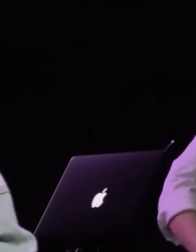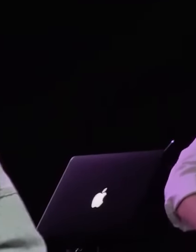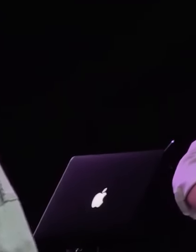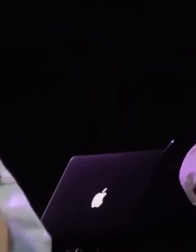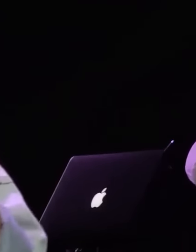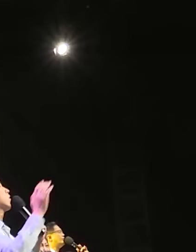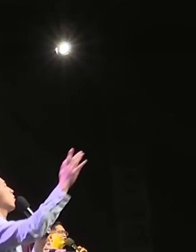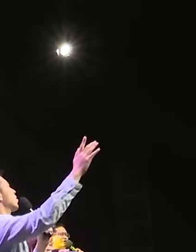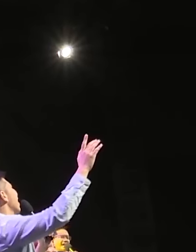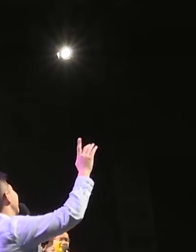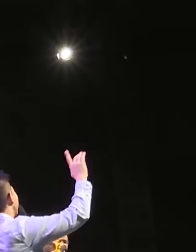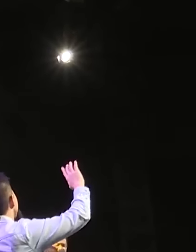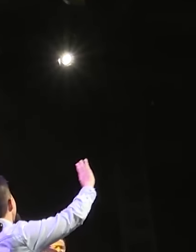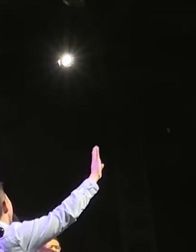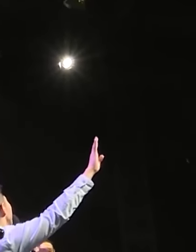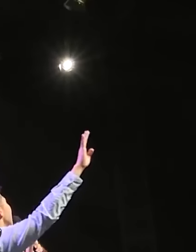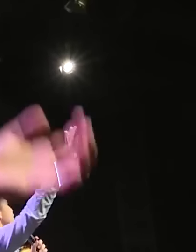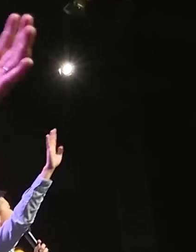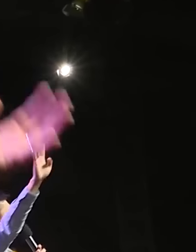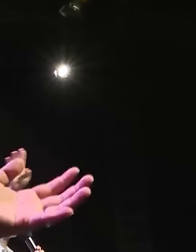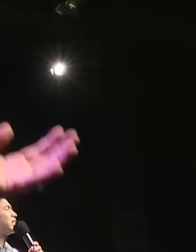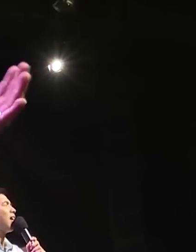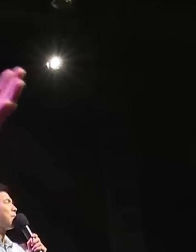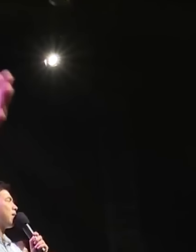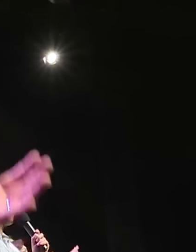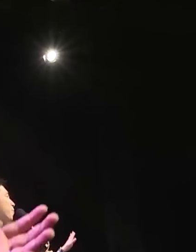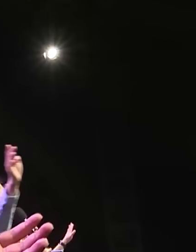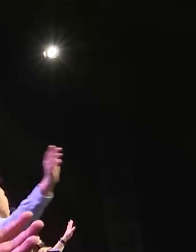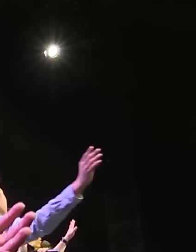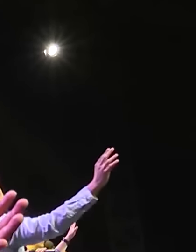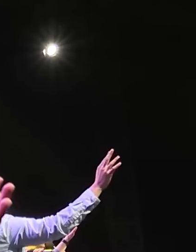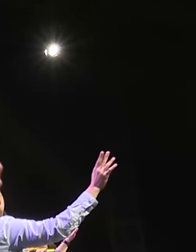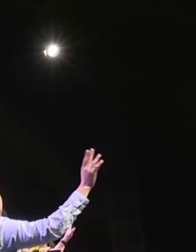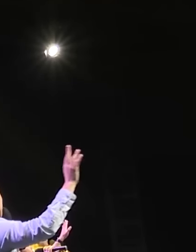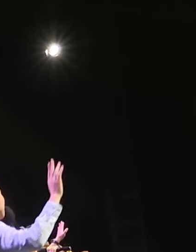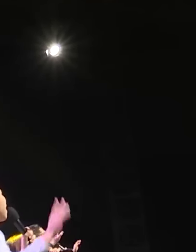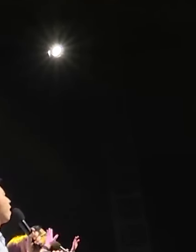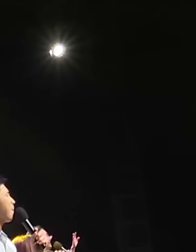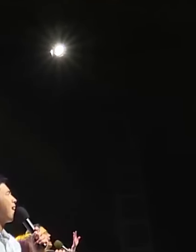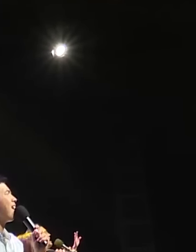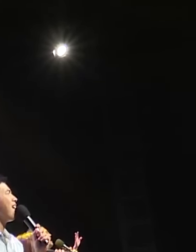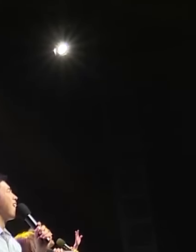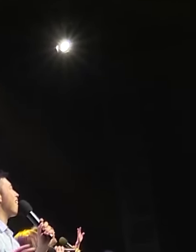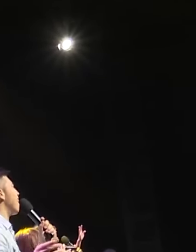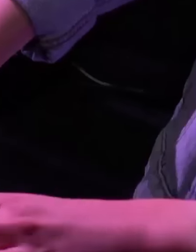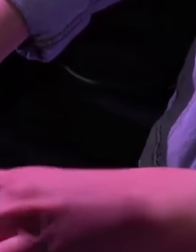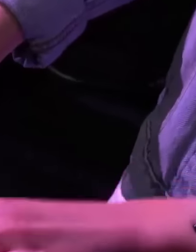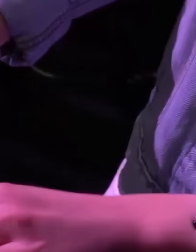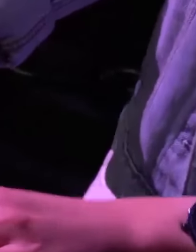terluka, ku kan tenang bersamamu Bapa.